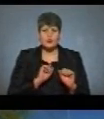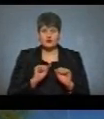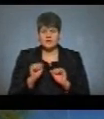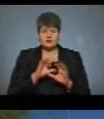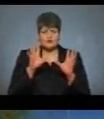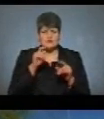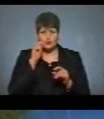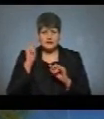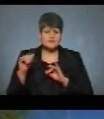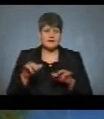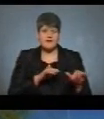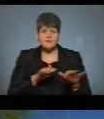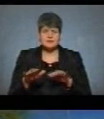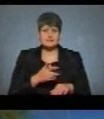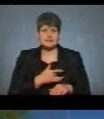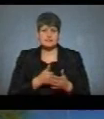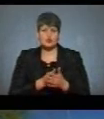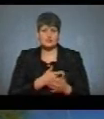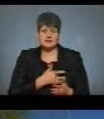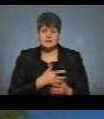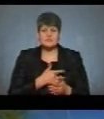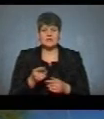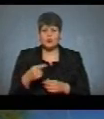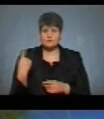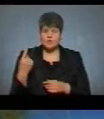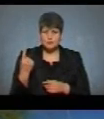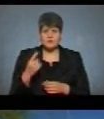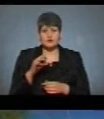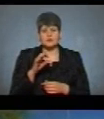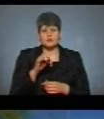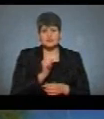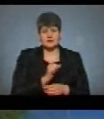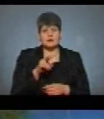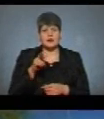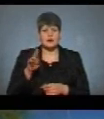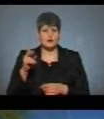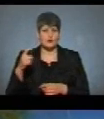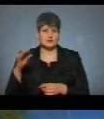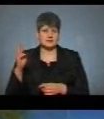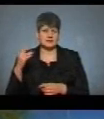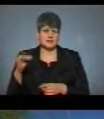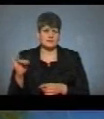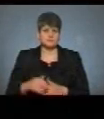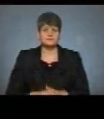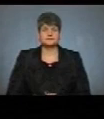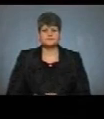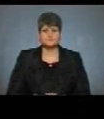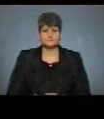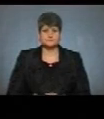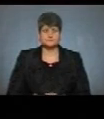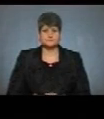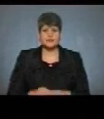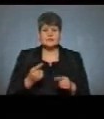Всеукраїнської благодійної акції «Серце до серця» у Тернопільській області Арсен Ляхоцький. Любов Гадомська розповість про це більше.